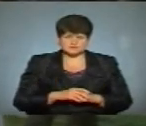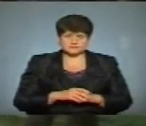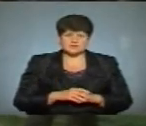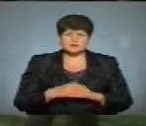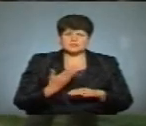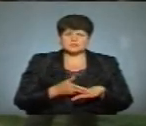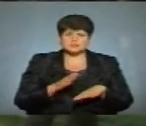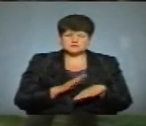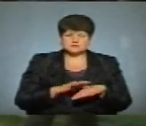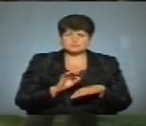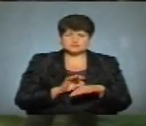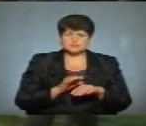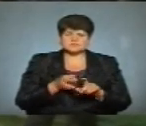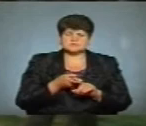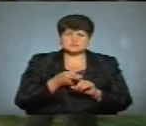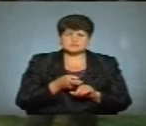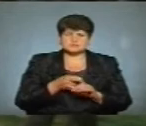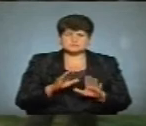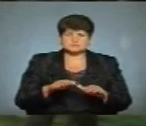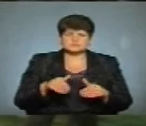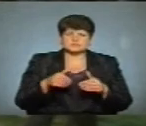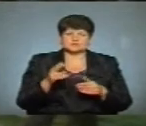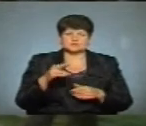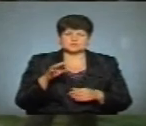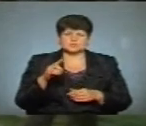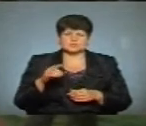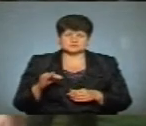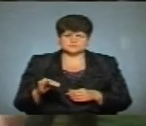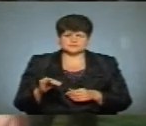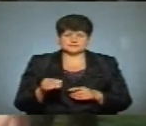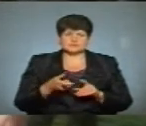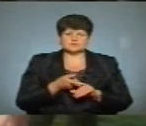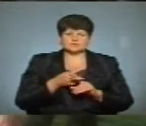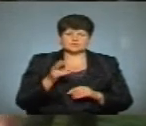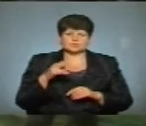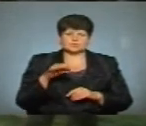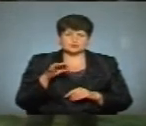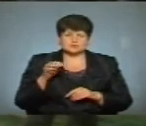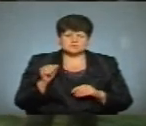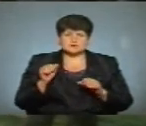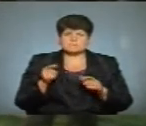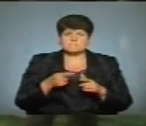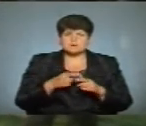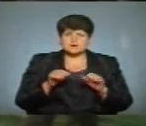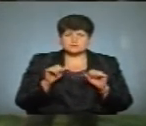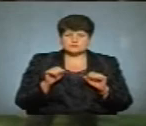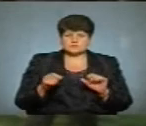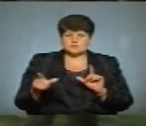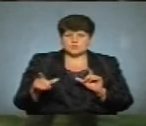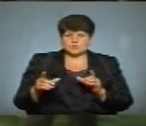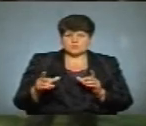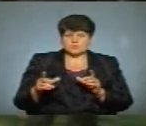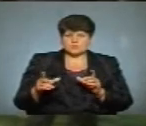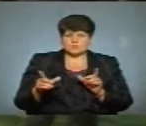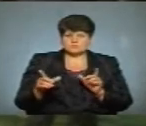перебігу ще залежить від інфікуючої дози. Інфікуюча доза при можливому, ймовірному контакті з